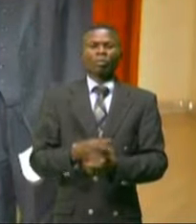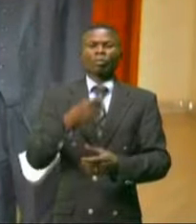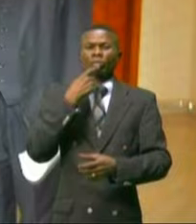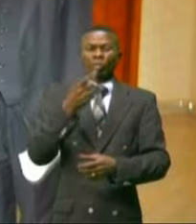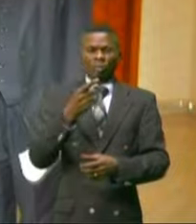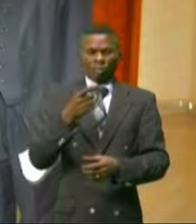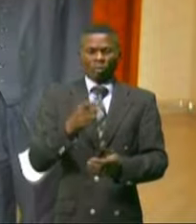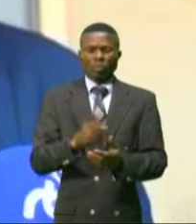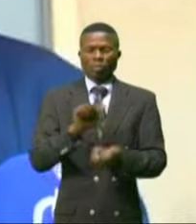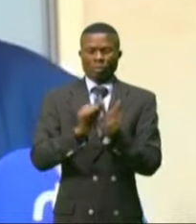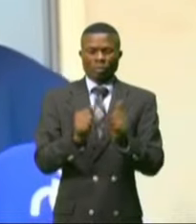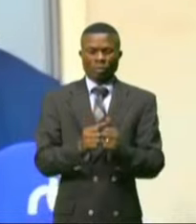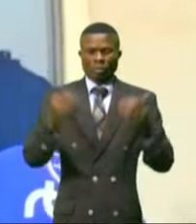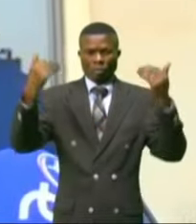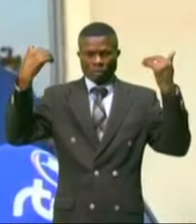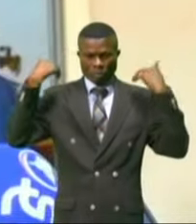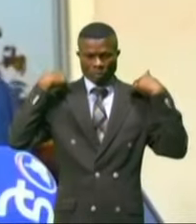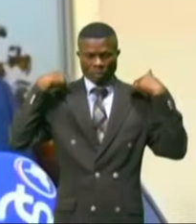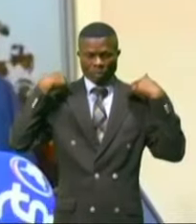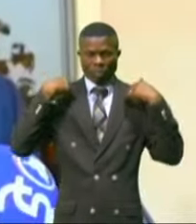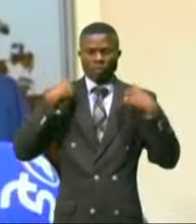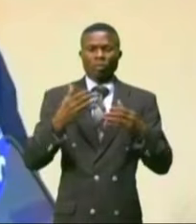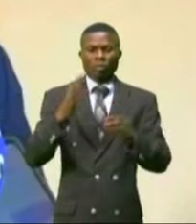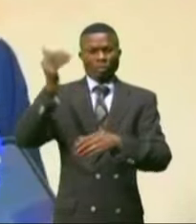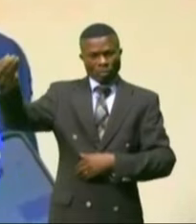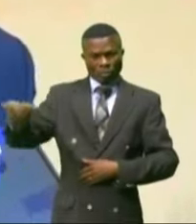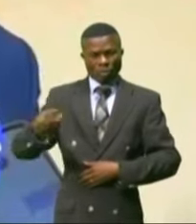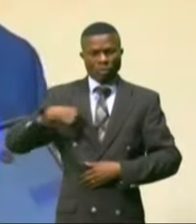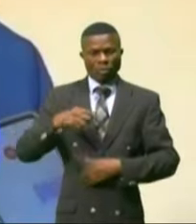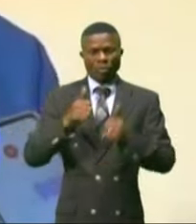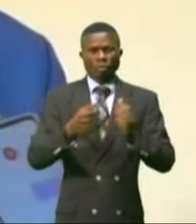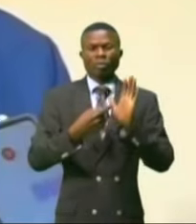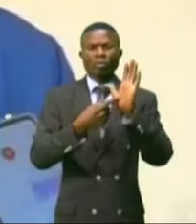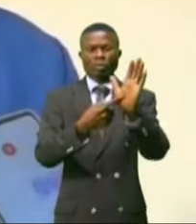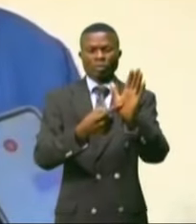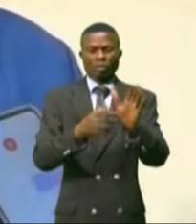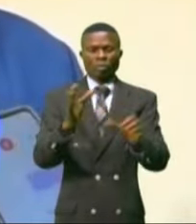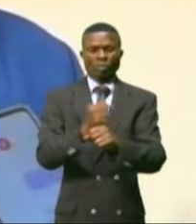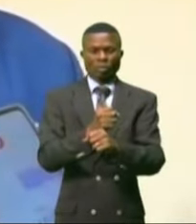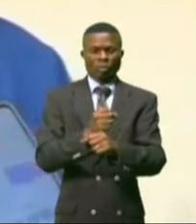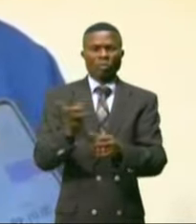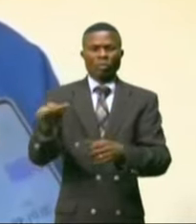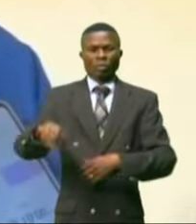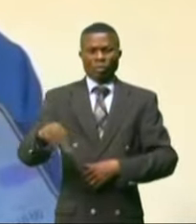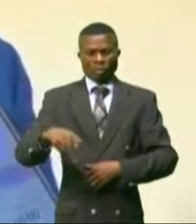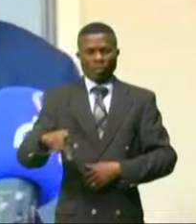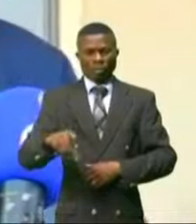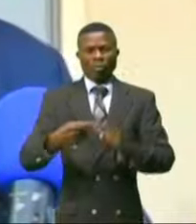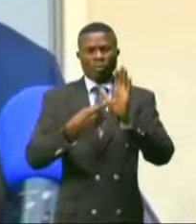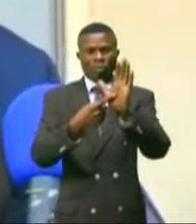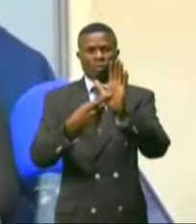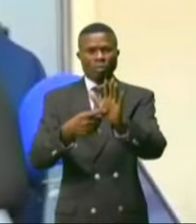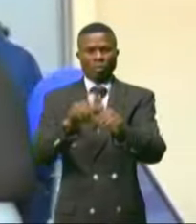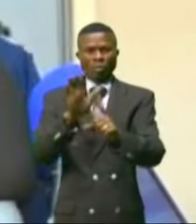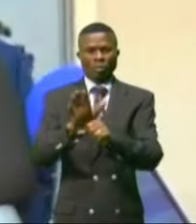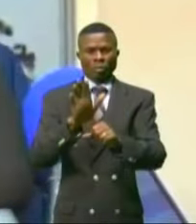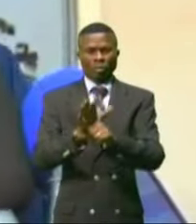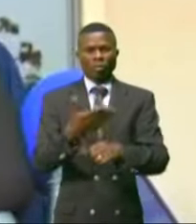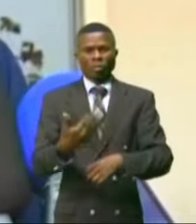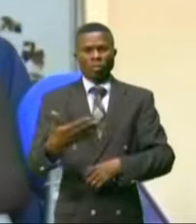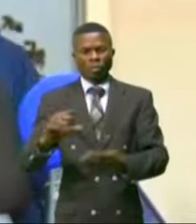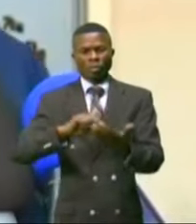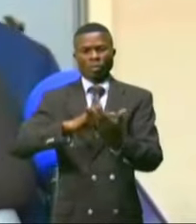qui lui revient. L'autorité nous a très bien reçus. Elle a présenté brièvement la province avec beaucoup de projets,